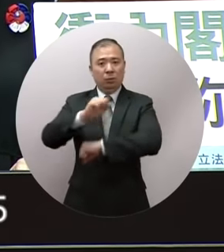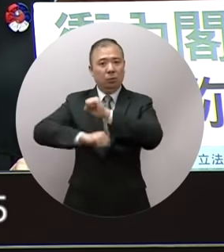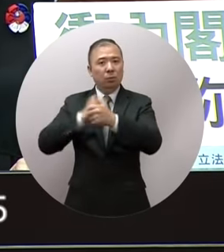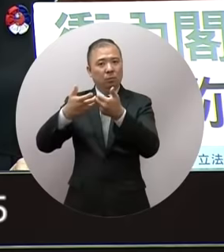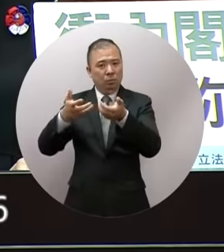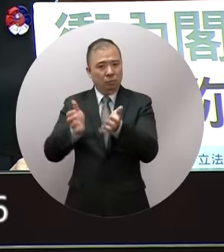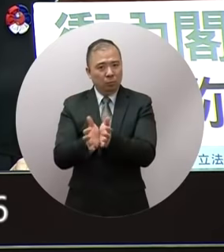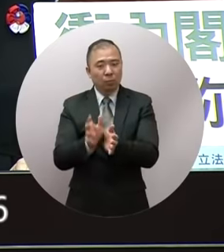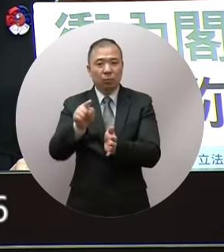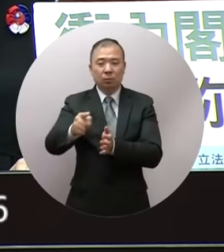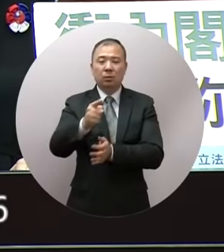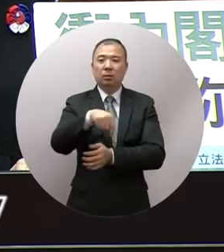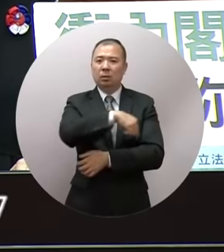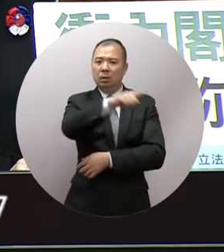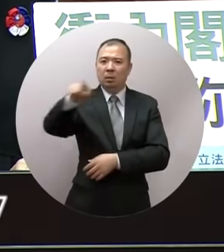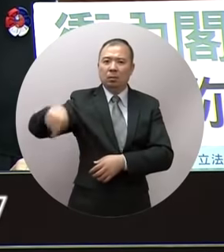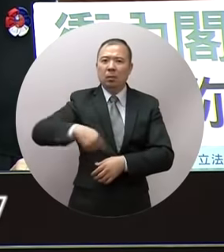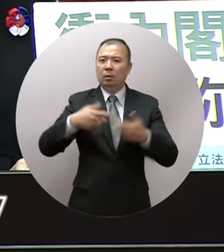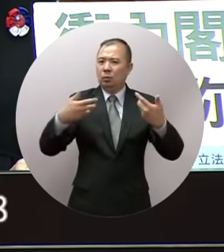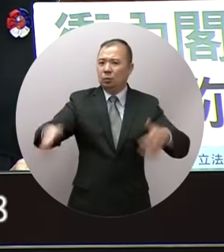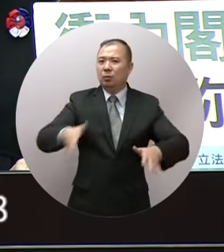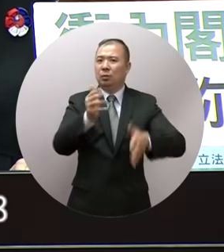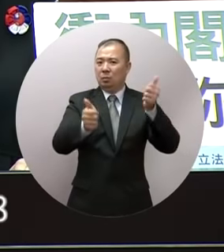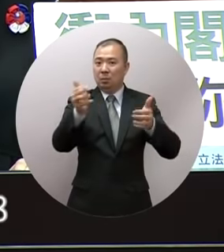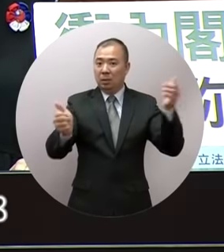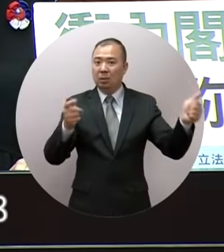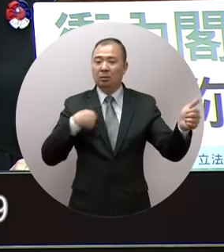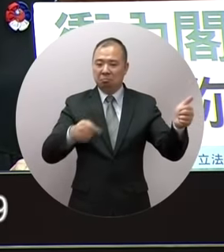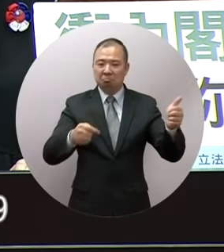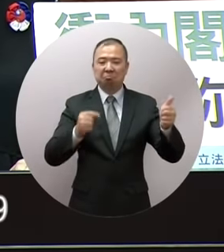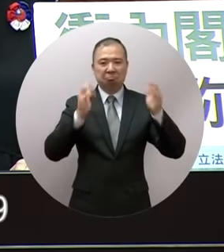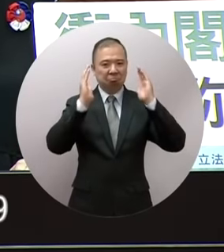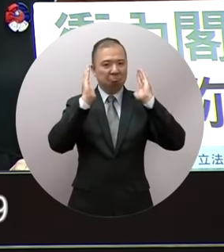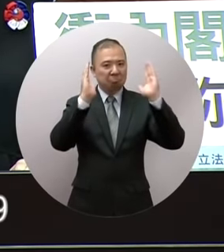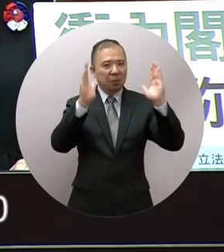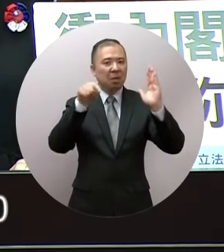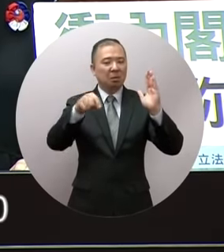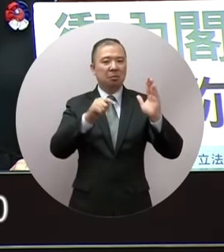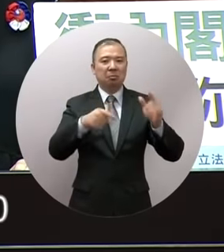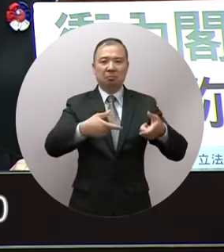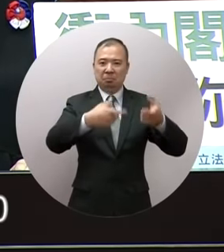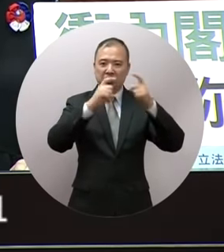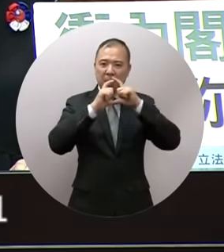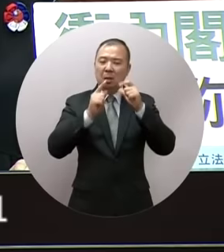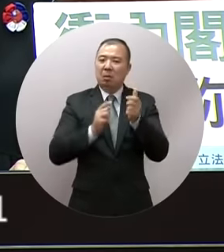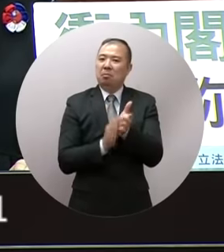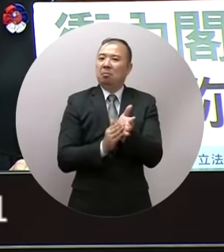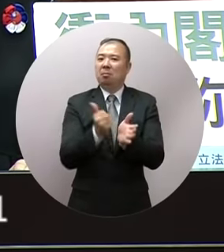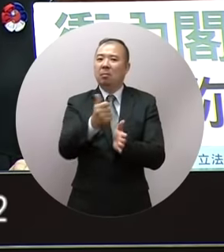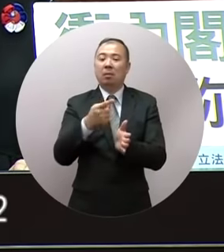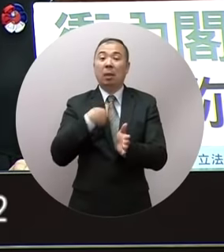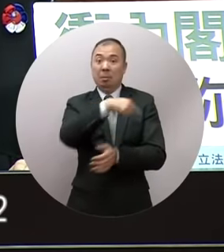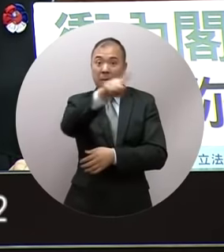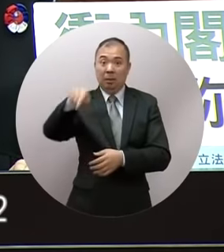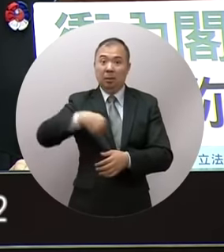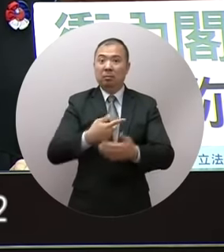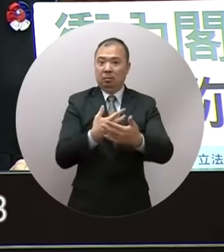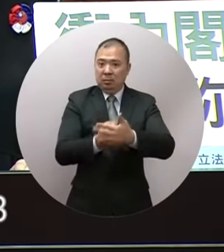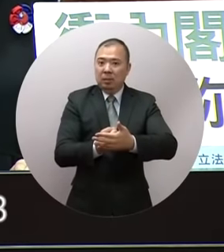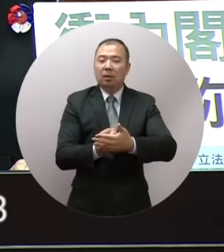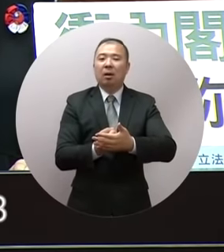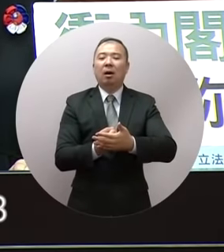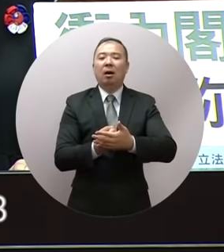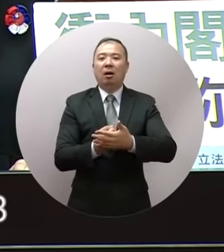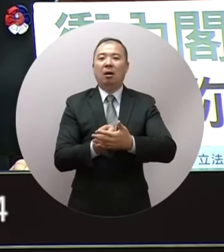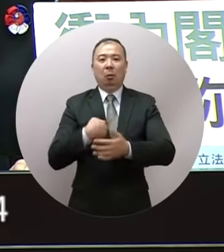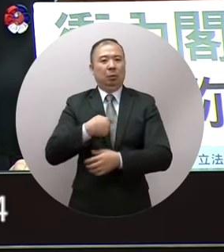多的部长都给我正面的回复啊。那因为他们的留任，所以我觉得这些政策支票，